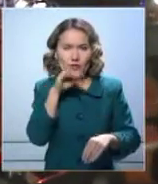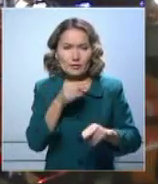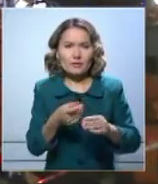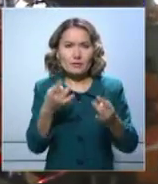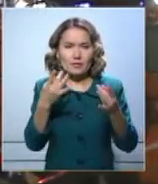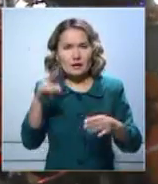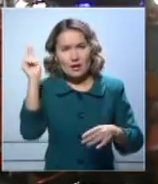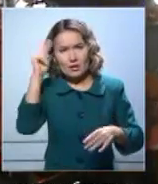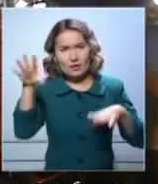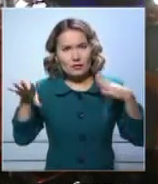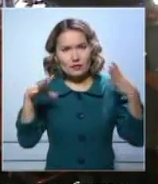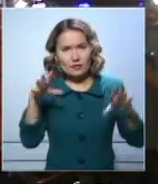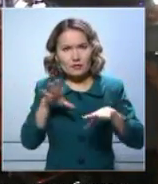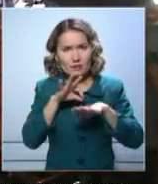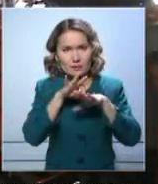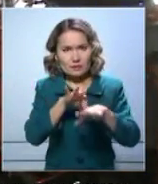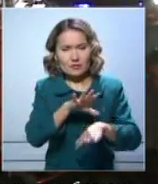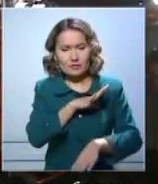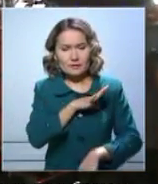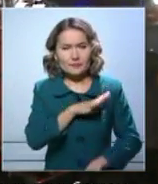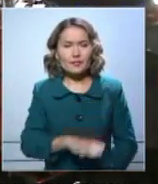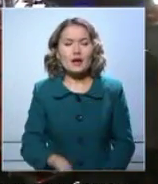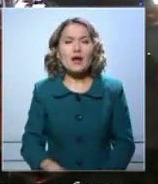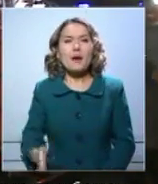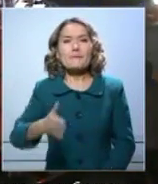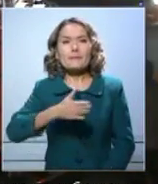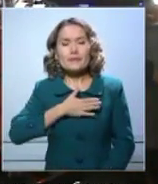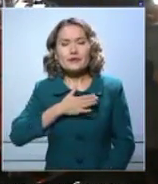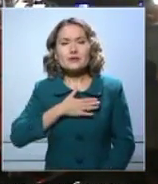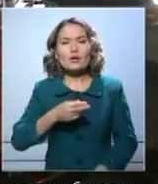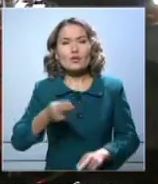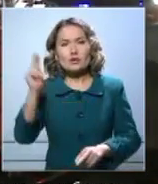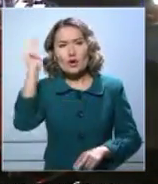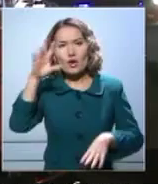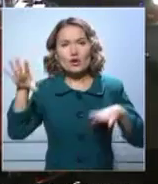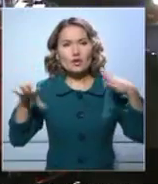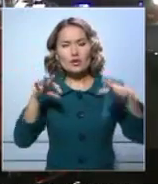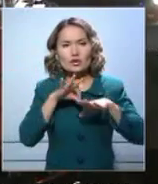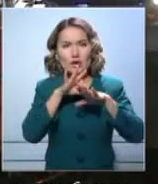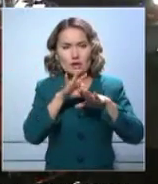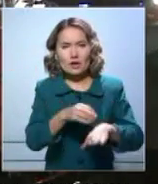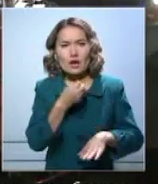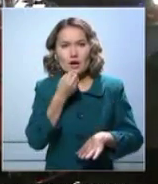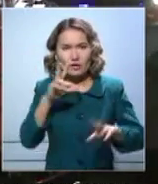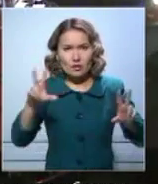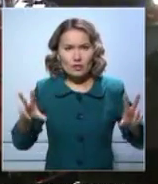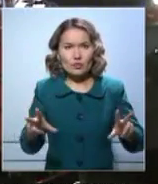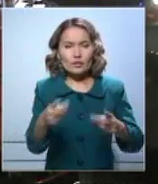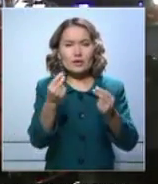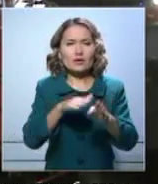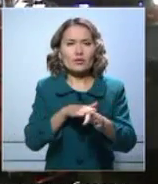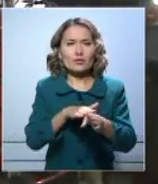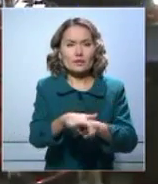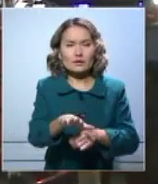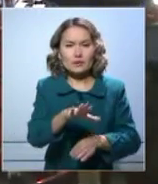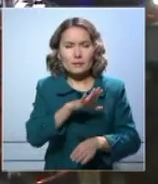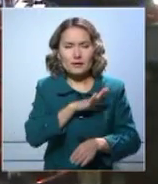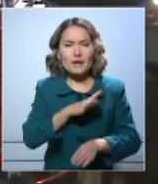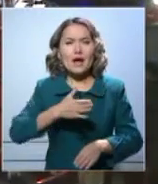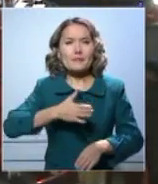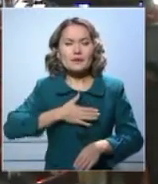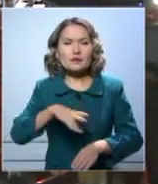Енді қазіргі өрттік жаттығуда жақсы деген бағалаймыз. Енді әлі де ары қарай жандандыратымыз